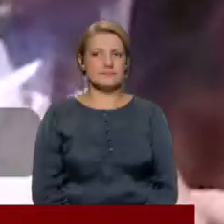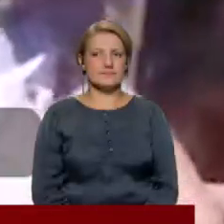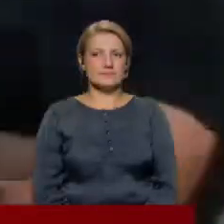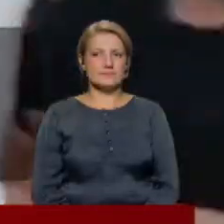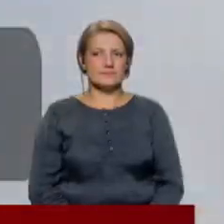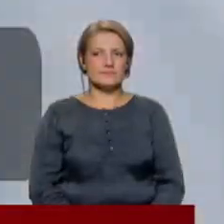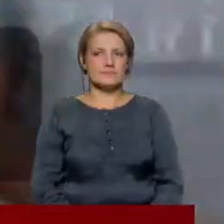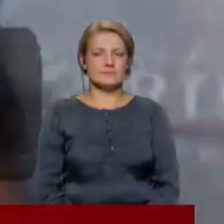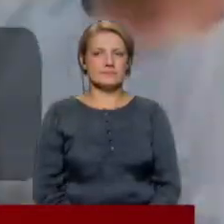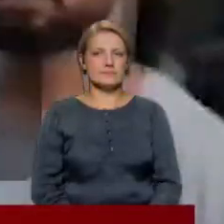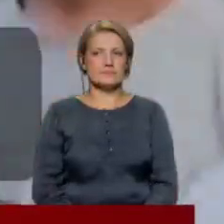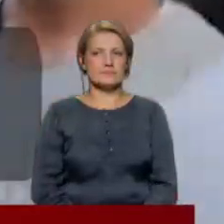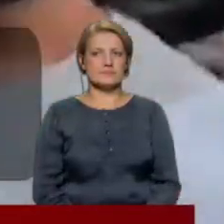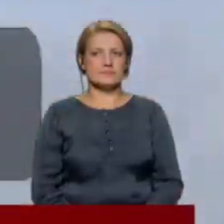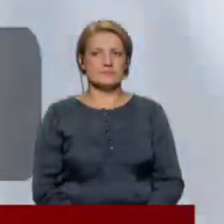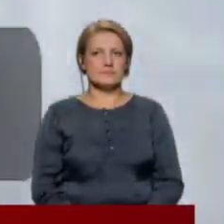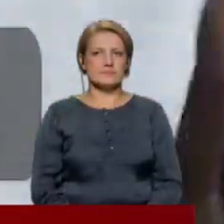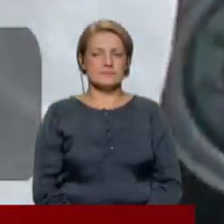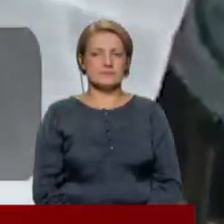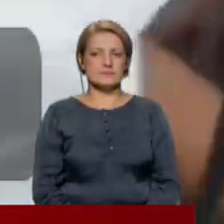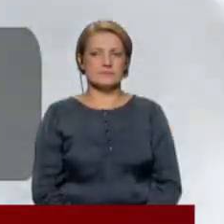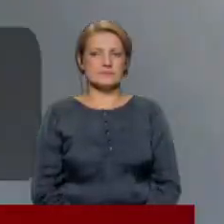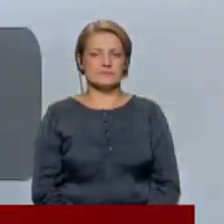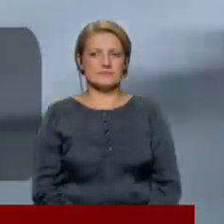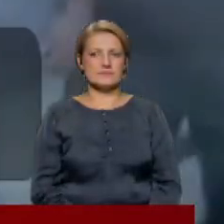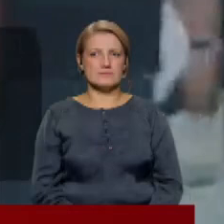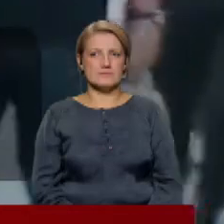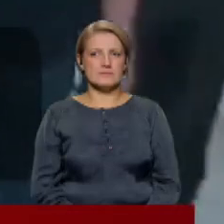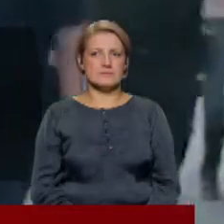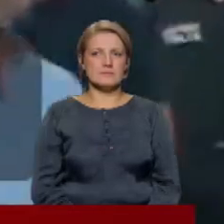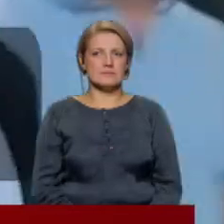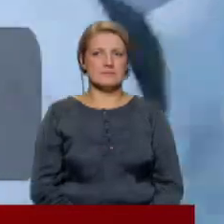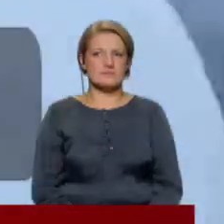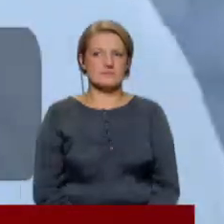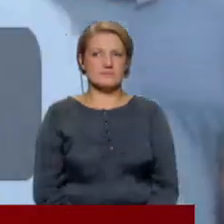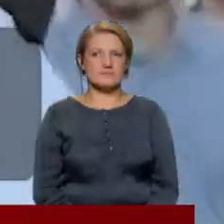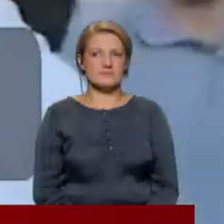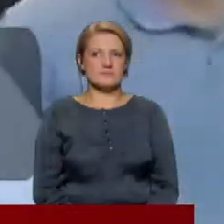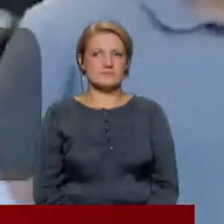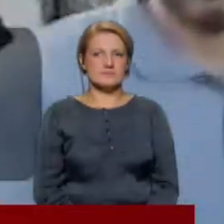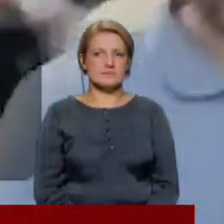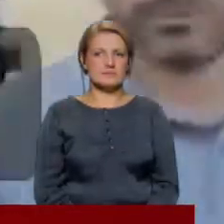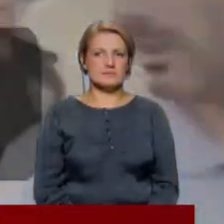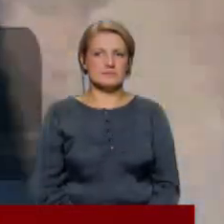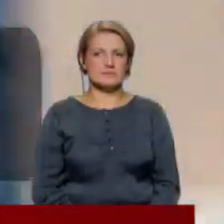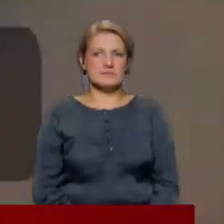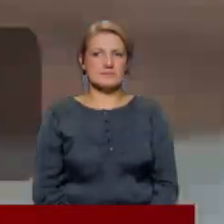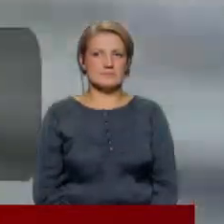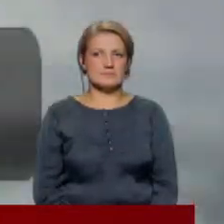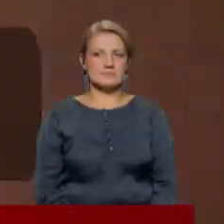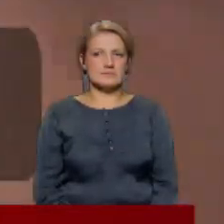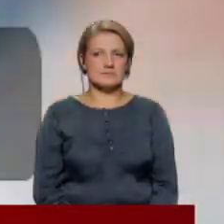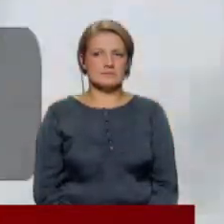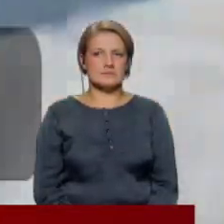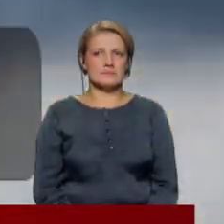kazanamayacağımızı öğrendik. Hayır, olmaz böyle. Bir saniye. Hayır. Arkadaşlar, ne anlaştık? Tamam. Hayır. Hop!